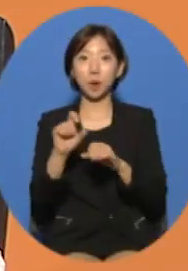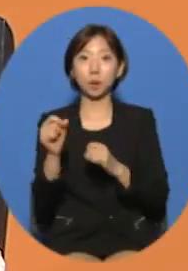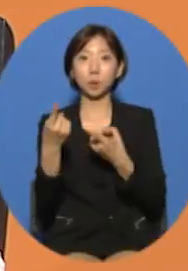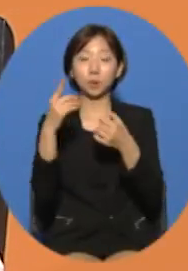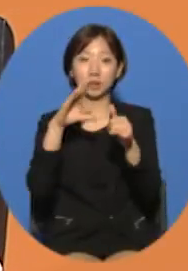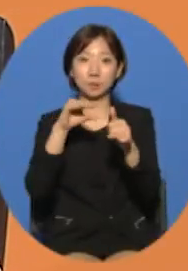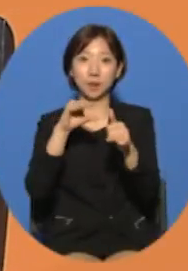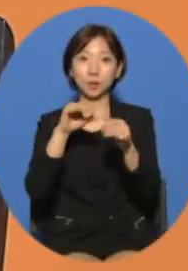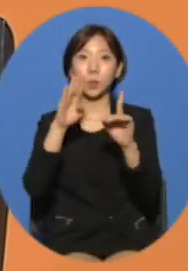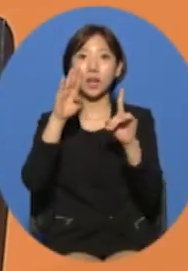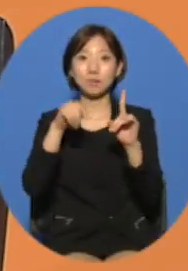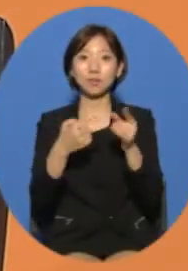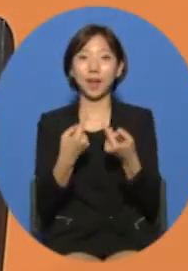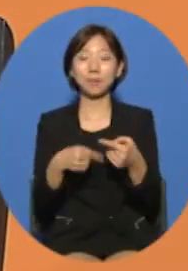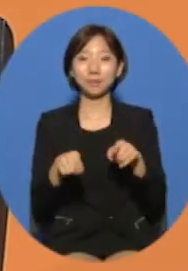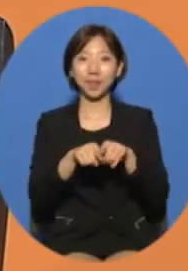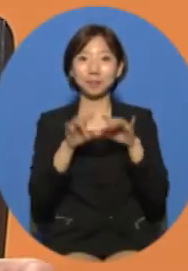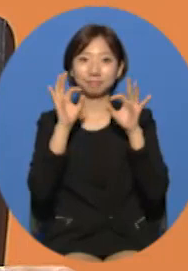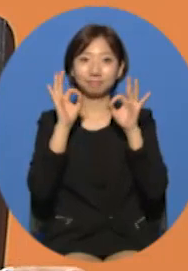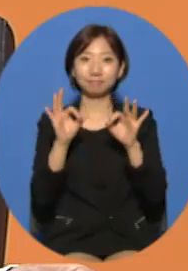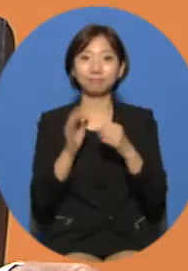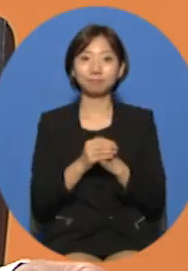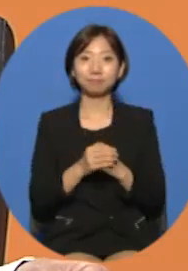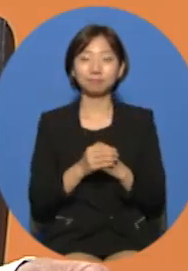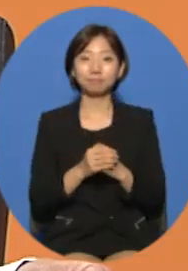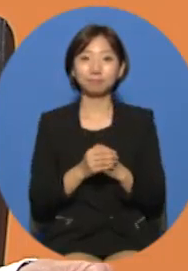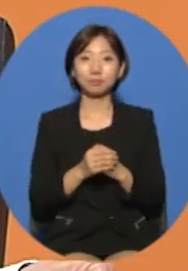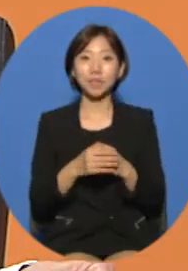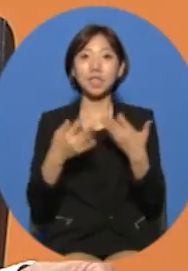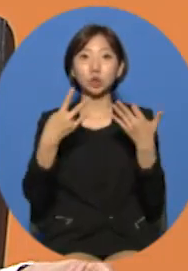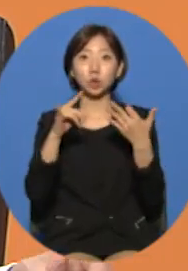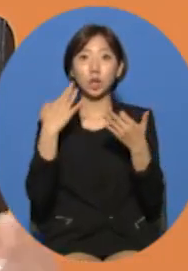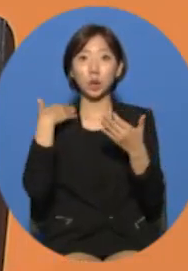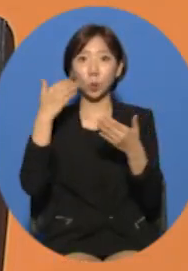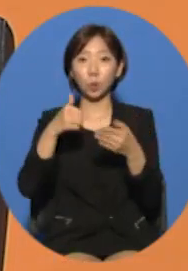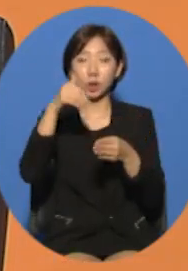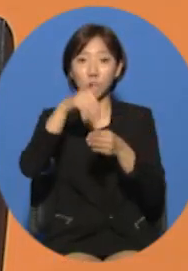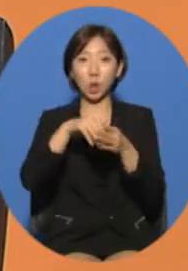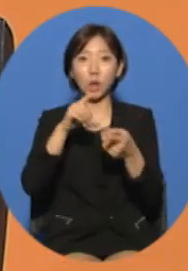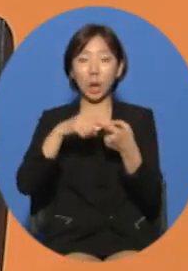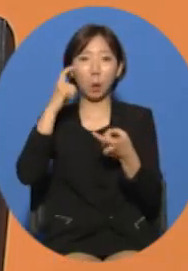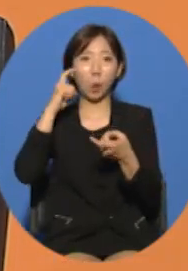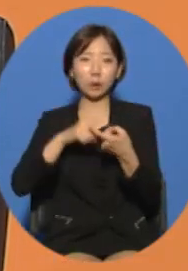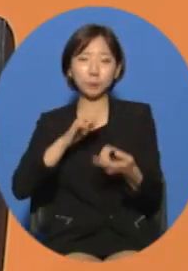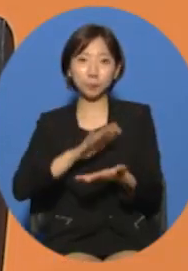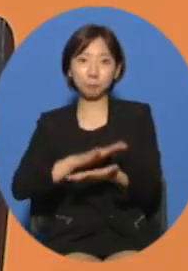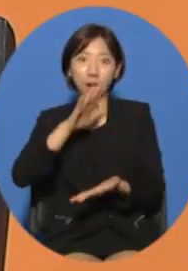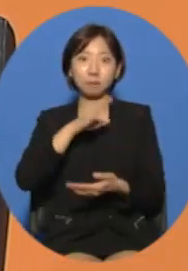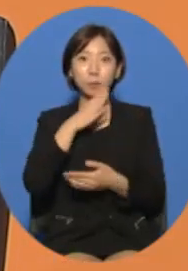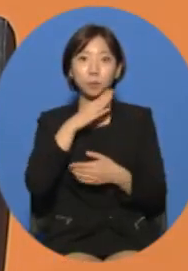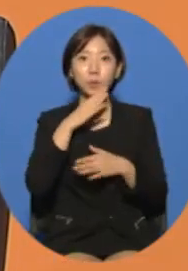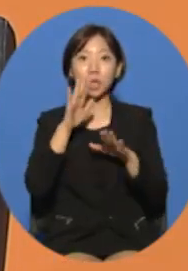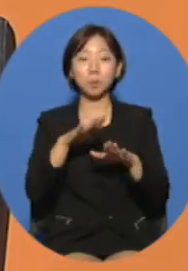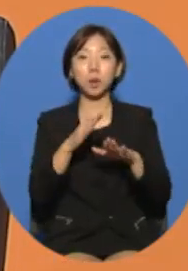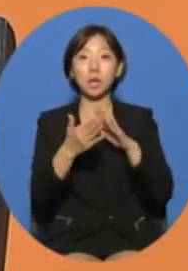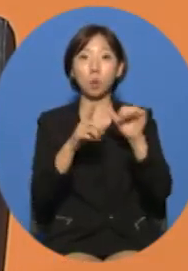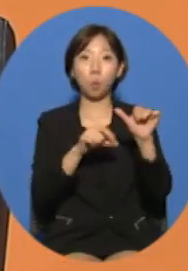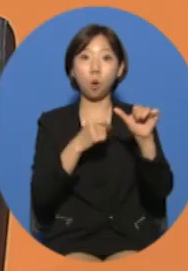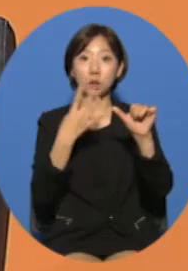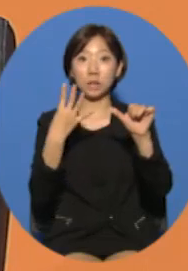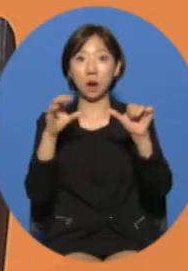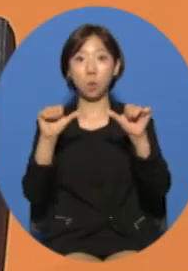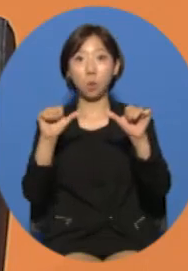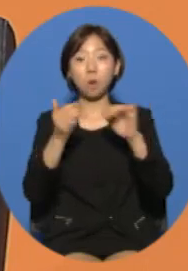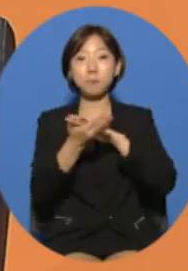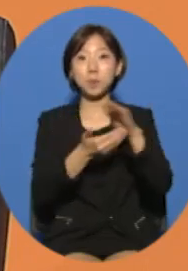일부 함께하고 계십니다. 네, 자 국민들의 제19대 대통령 선거에 대한 관심이 대단합니다. 사실 이번에는 사전선거,